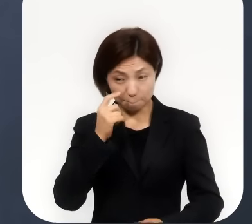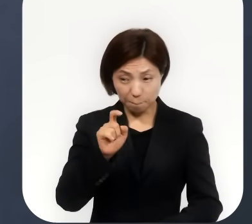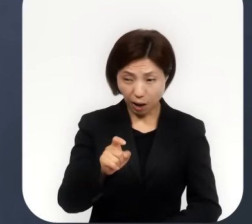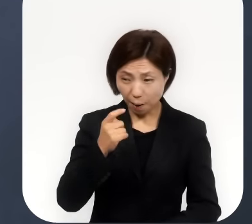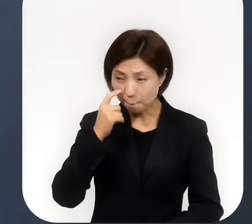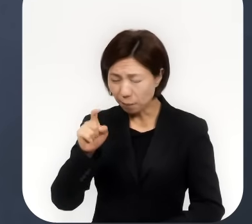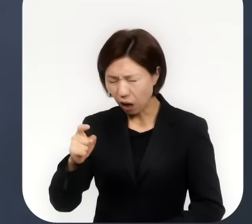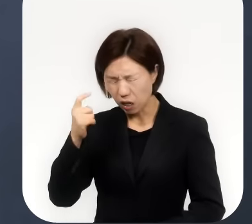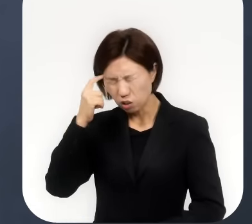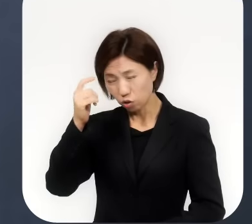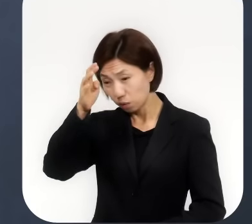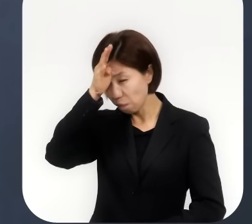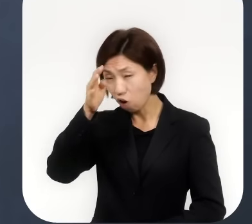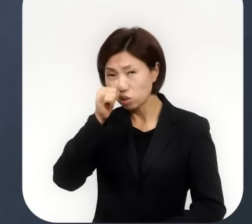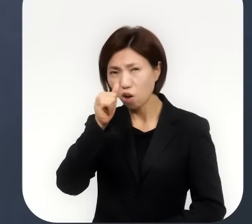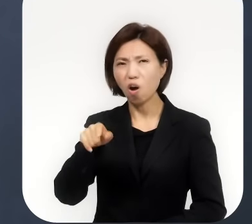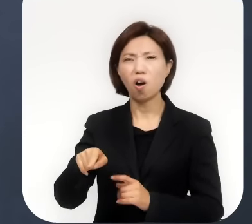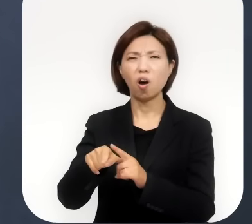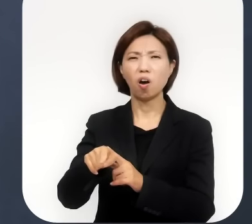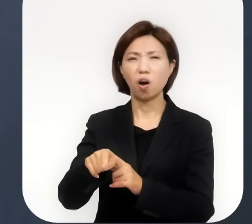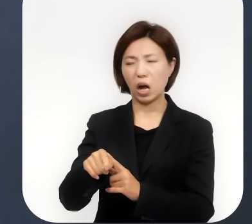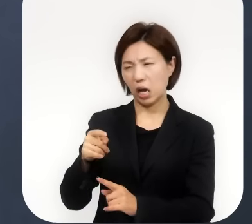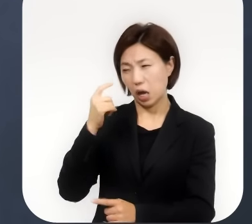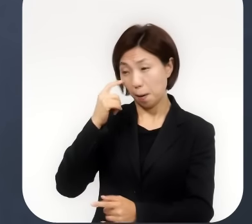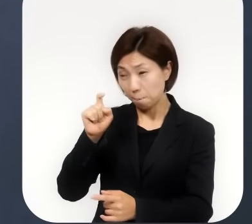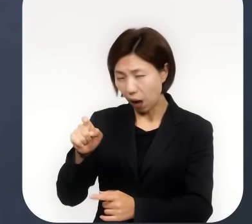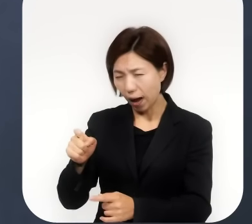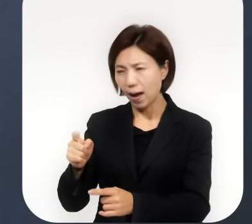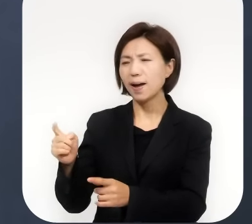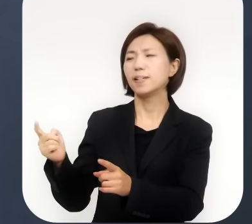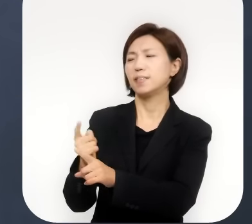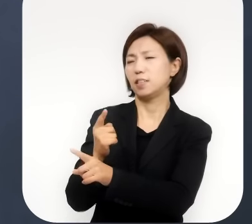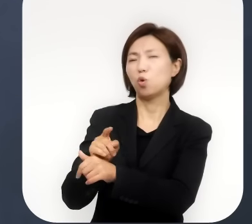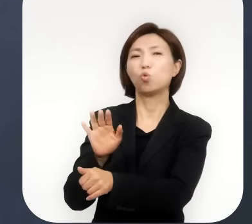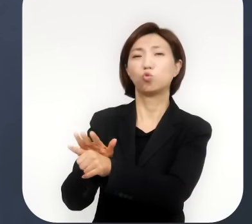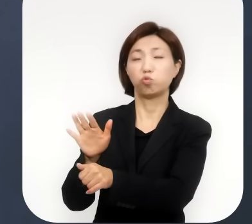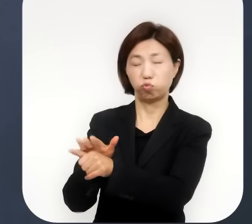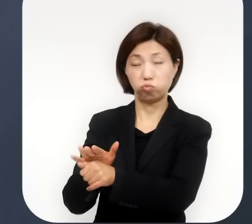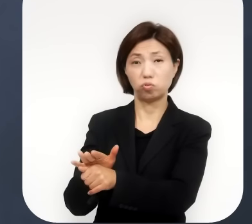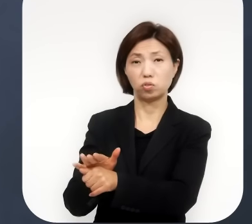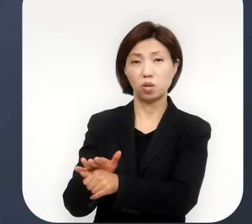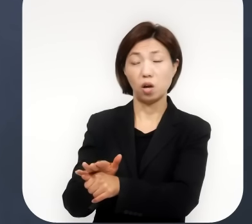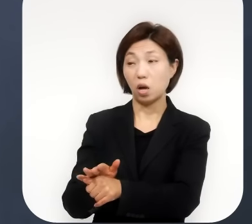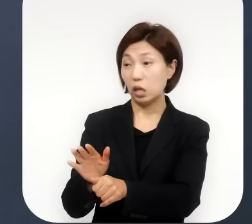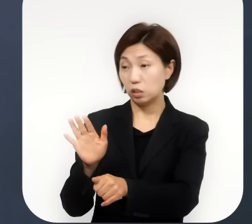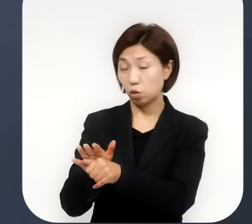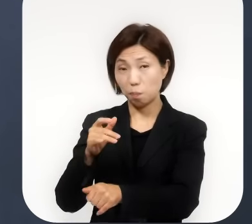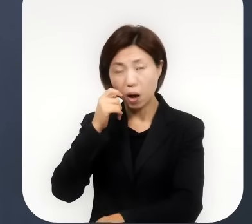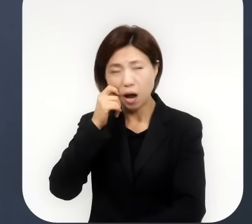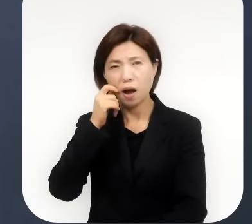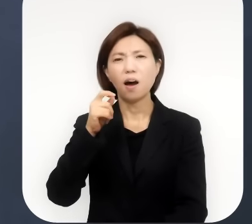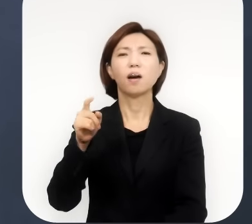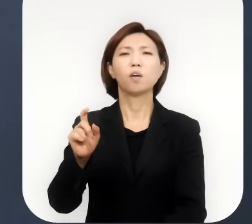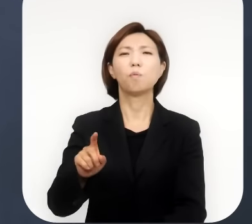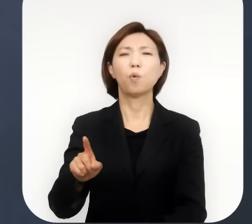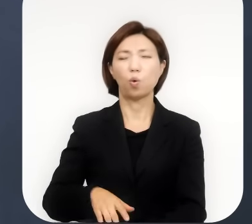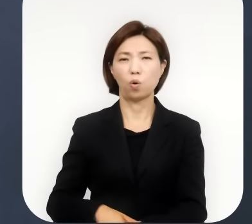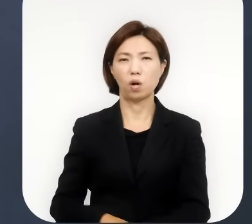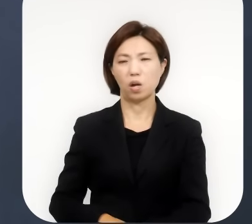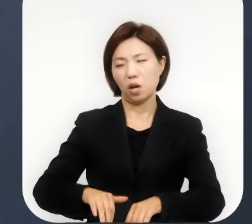저기에 치료를 하고 치료가 안 되면 격리를 하고 이런게 대응 책이지 어